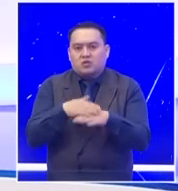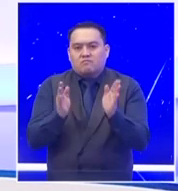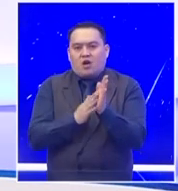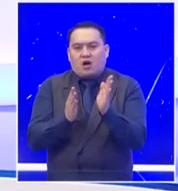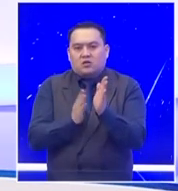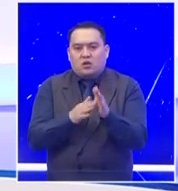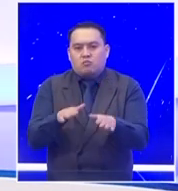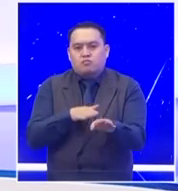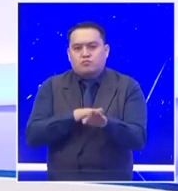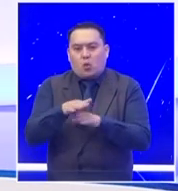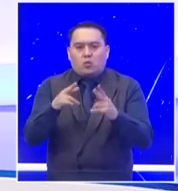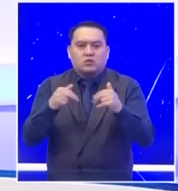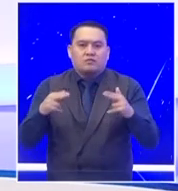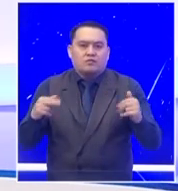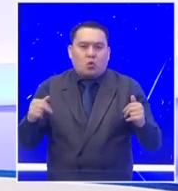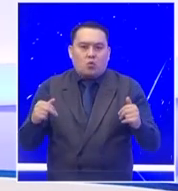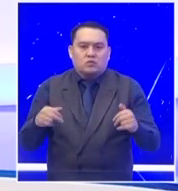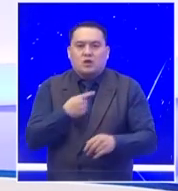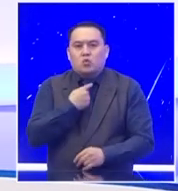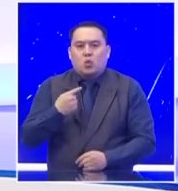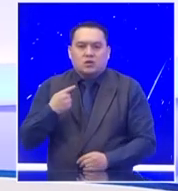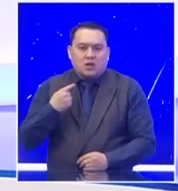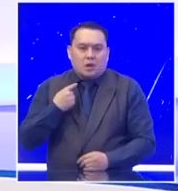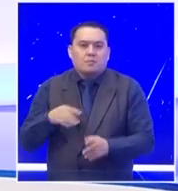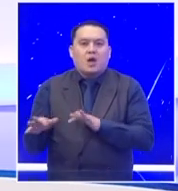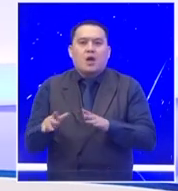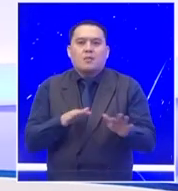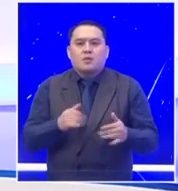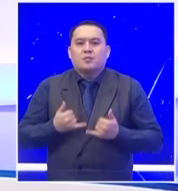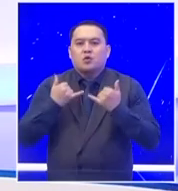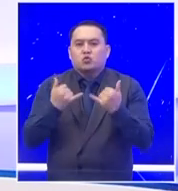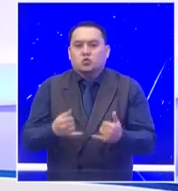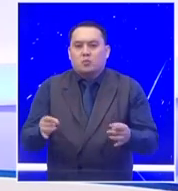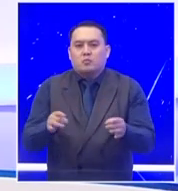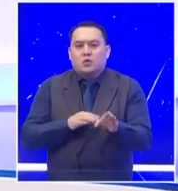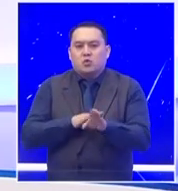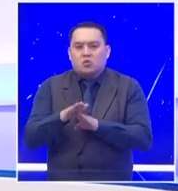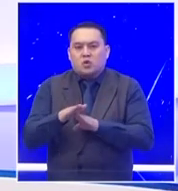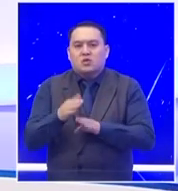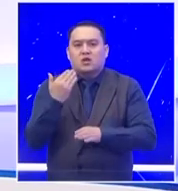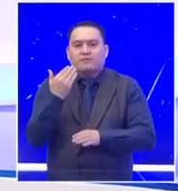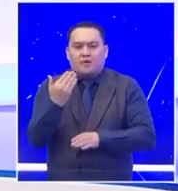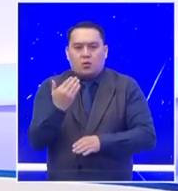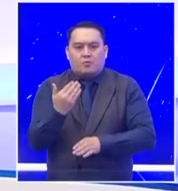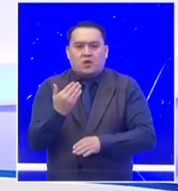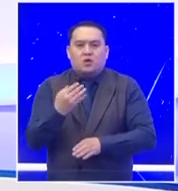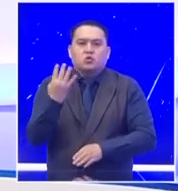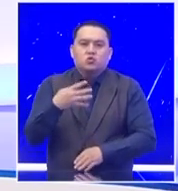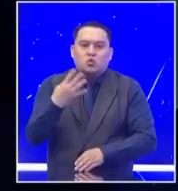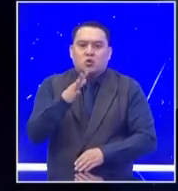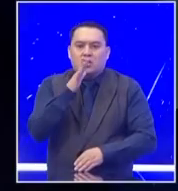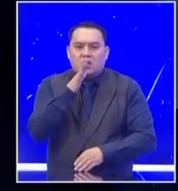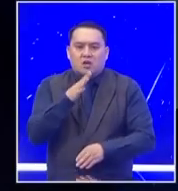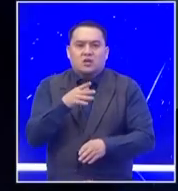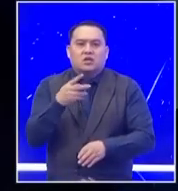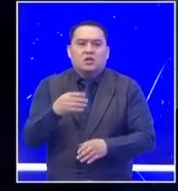масса бурных оваций и аншлаг в зале Дворца культуры областного центра. Мероприятие приурочено к юбилею исполнителя. В этом году ему